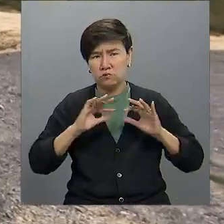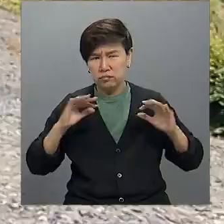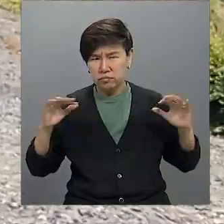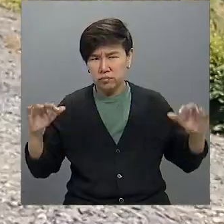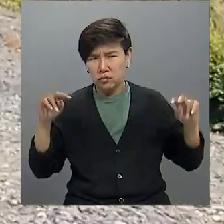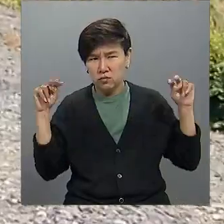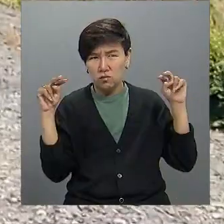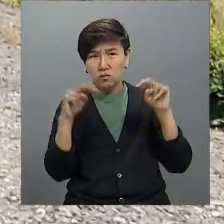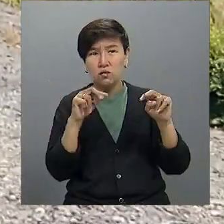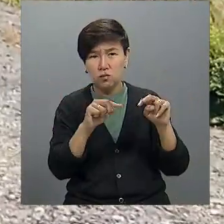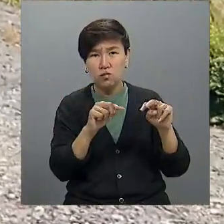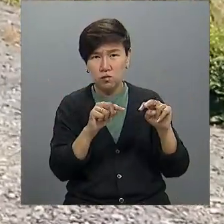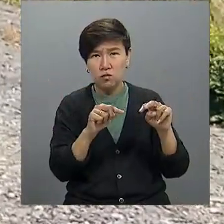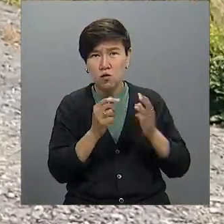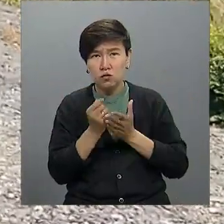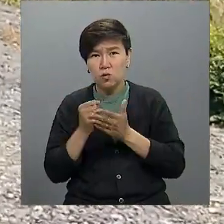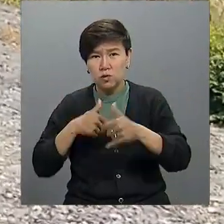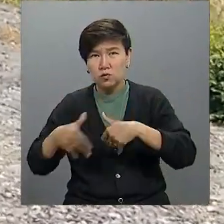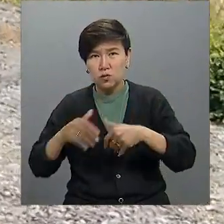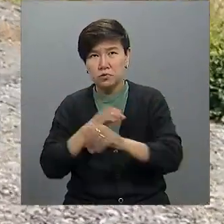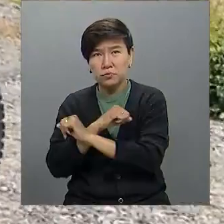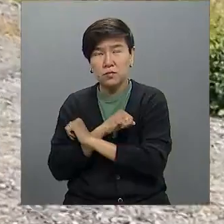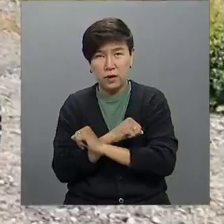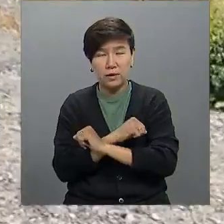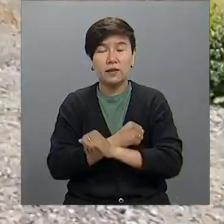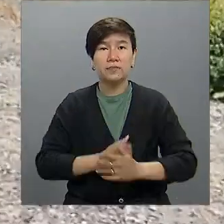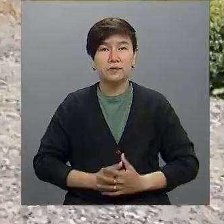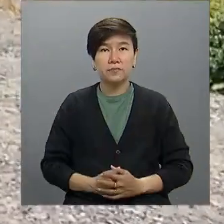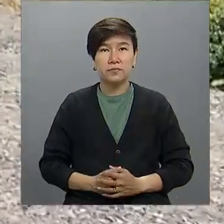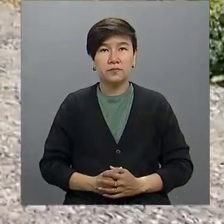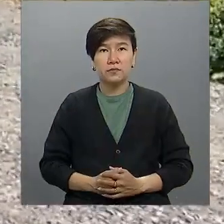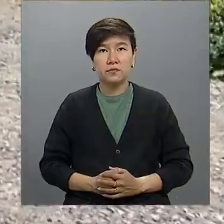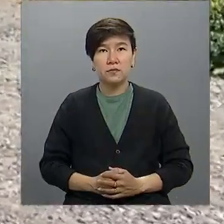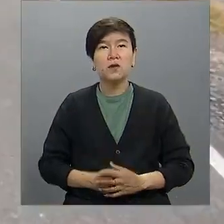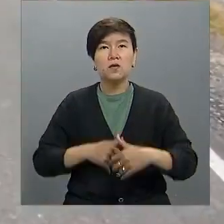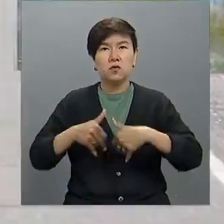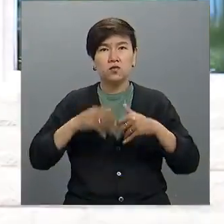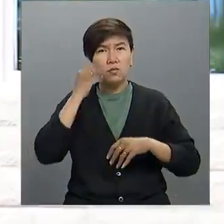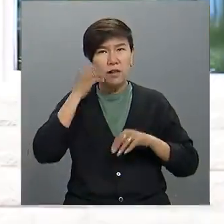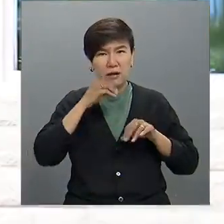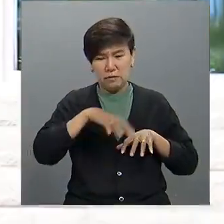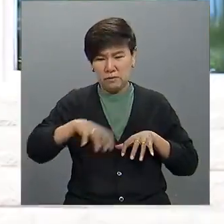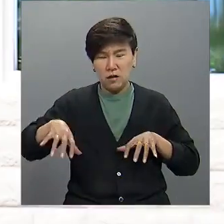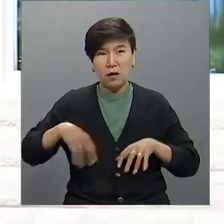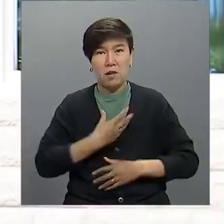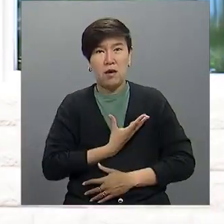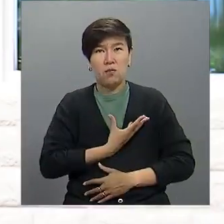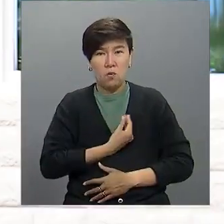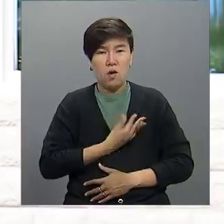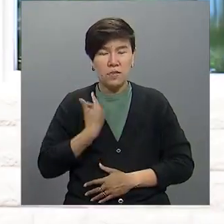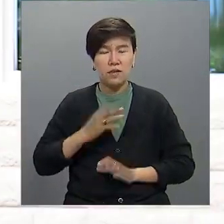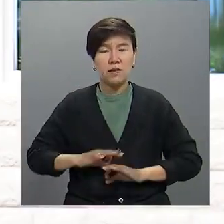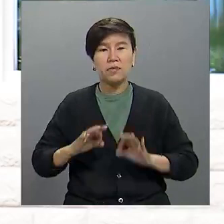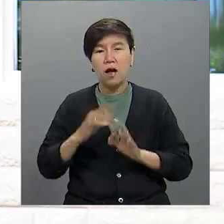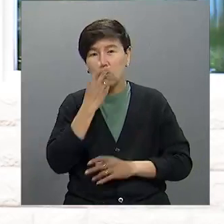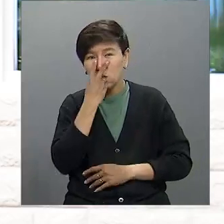ลงมาทำร้ายชาวบ้านนะคะเนี่ยค่ะเขาก็หวาดกลัวกันเนาะคนที่อยู่ติดชายป่าชายเขาก็คงจะต้องระมัดระวังกันนะ